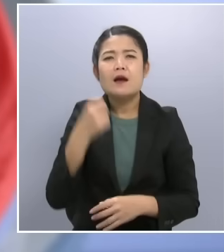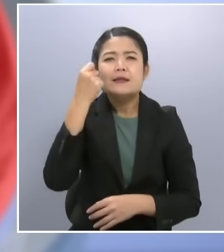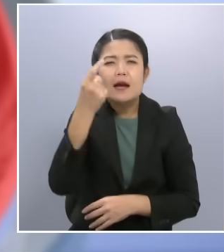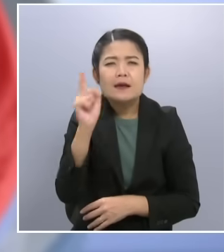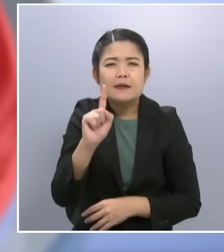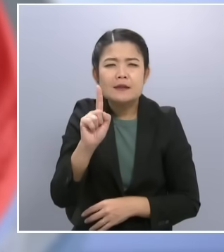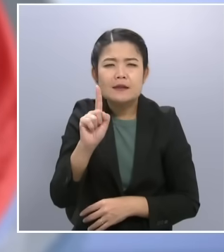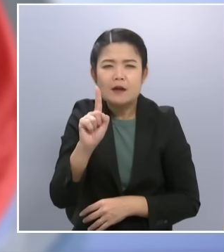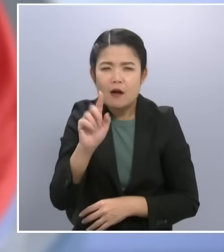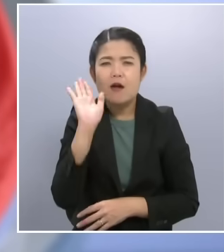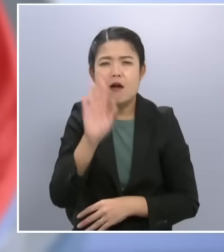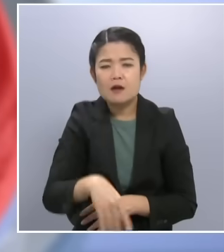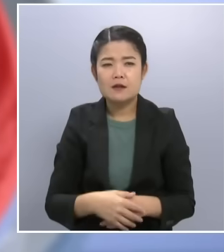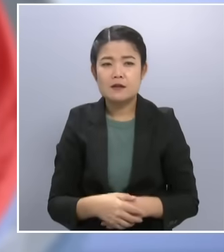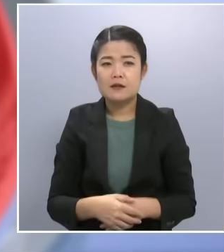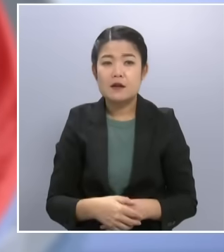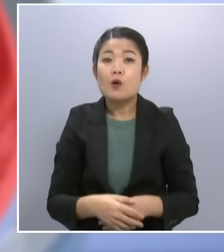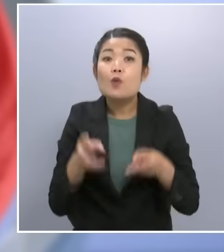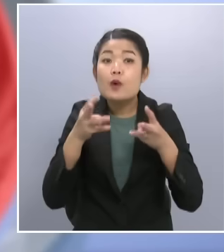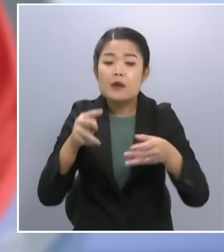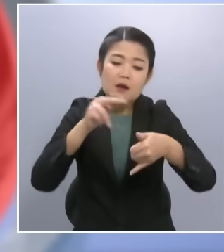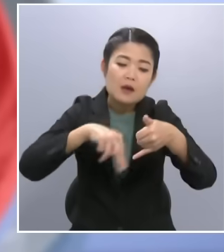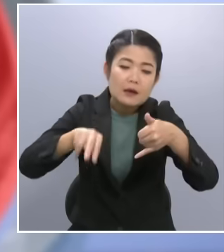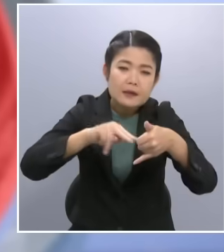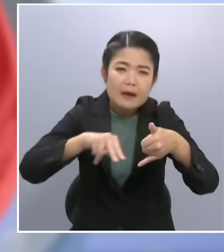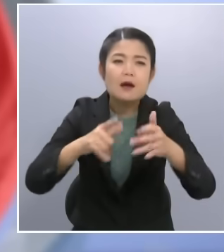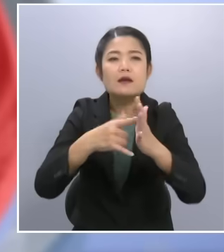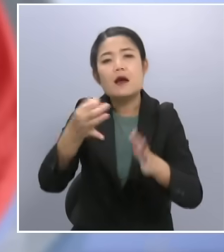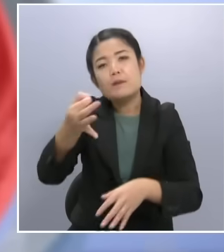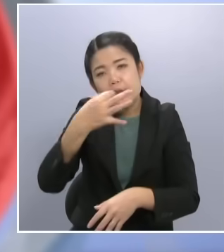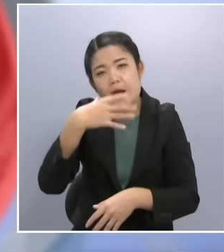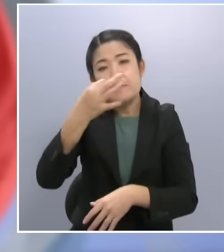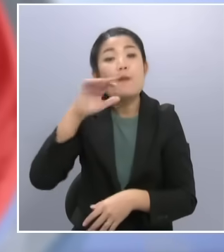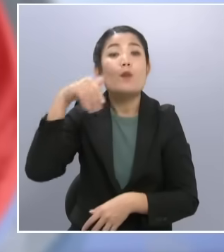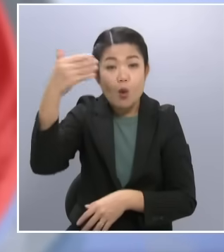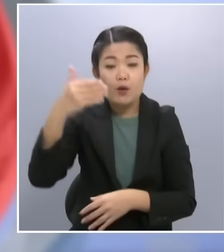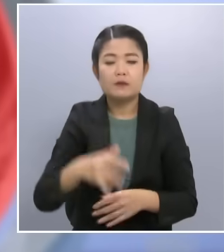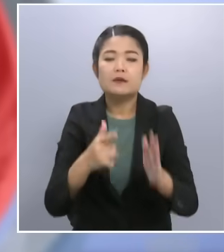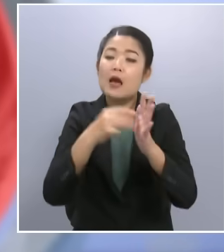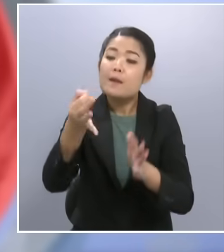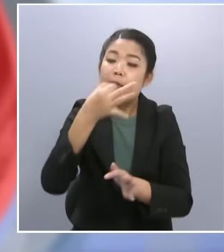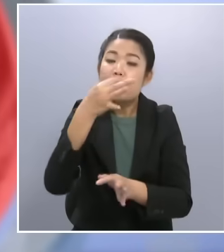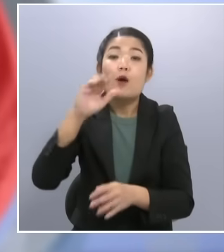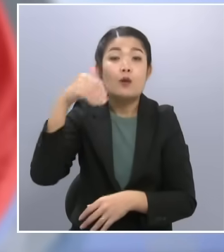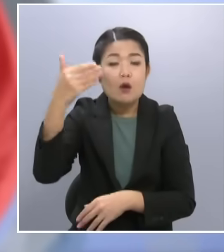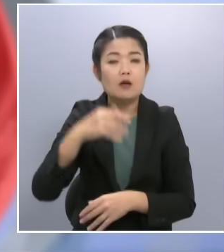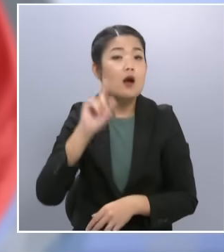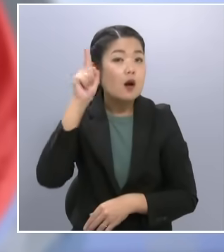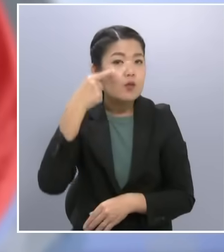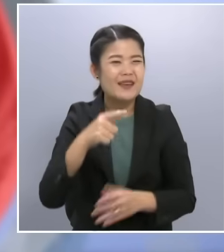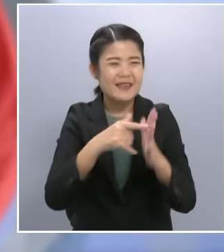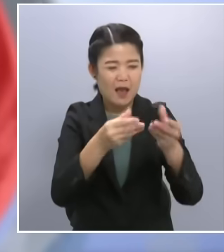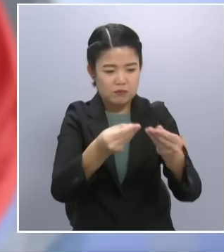บอกกันนะว่าอ่ะงั้นรักษาแบบคลุมๆไปก่อนจ่ายยาไปให้ก่อนอ่ากินยาชนิดนี้เธอก็เอายามากิน